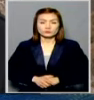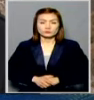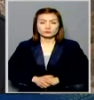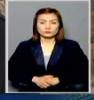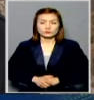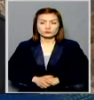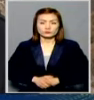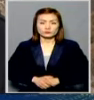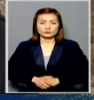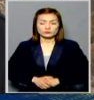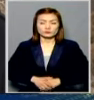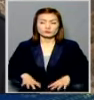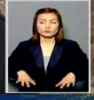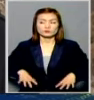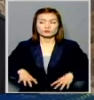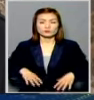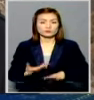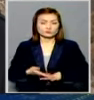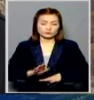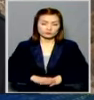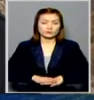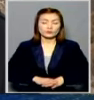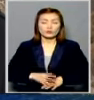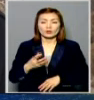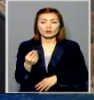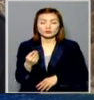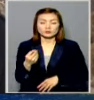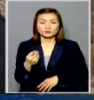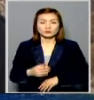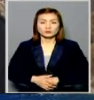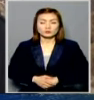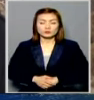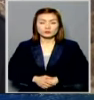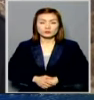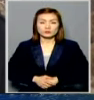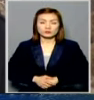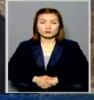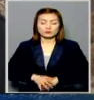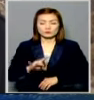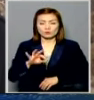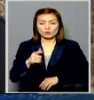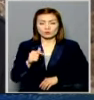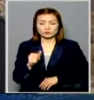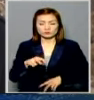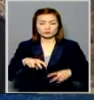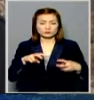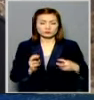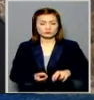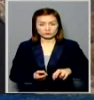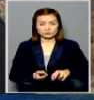жылқылардың жалпы жағдайы нашарлағаны, күйінің төмендігі және де артқы аяқтарынан травма